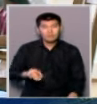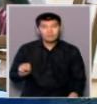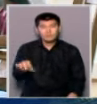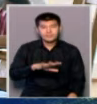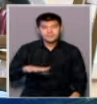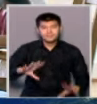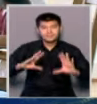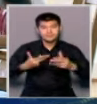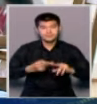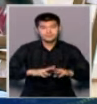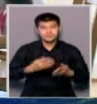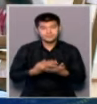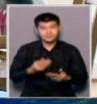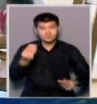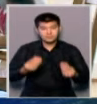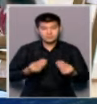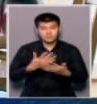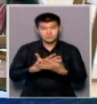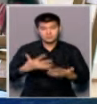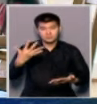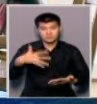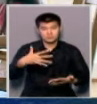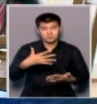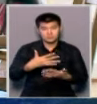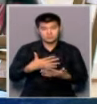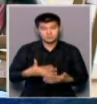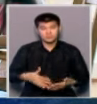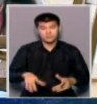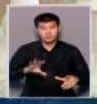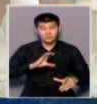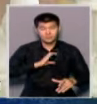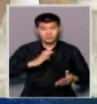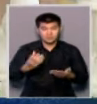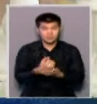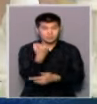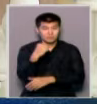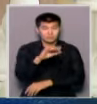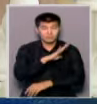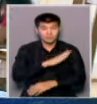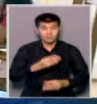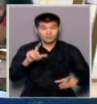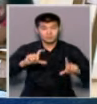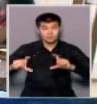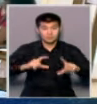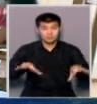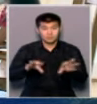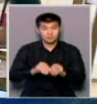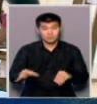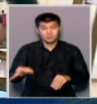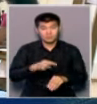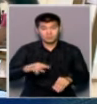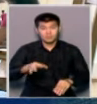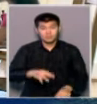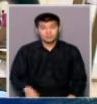Азия, әлем чемпионаттарында 50-ге тарта медальдар жеңіп алды. Шахматпен қазір